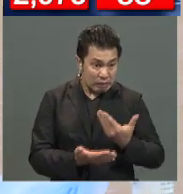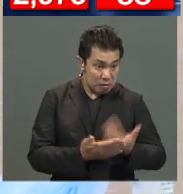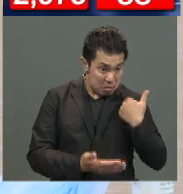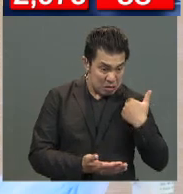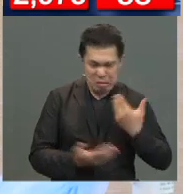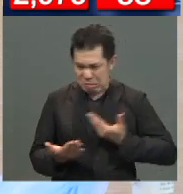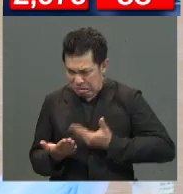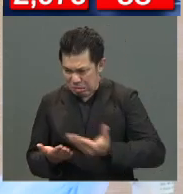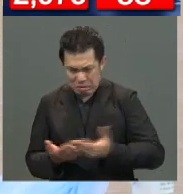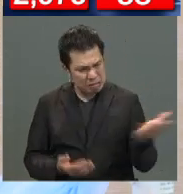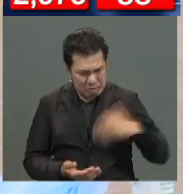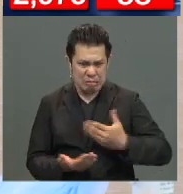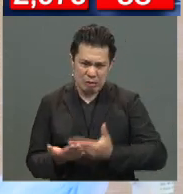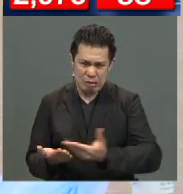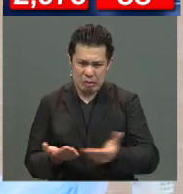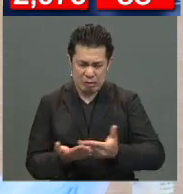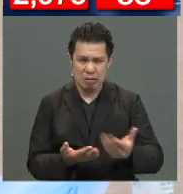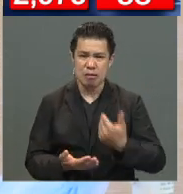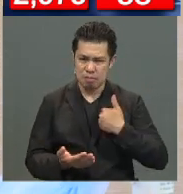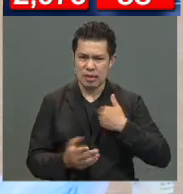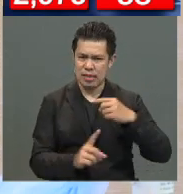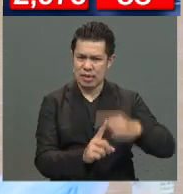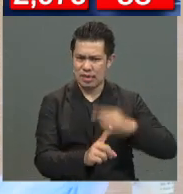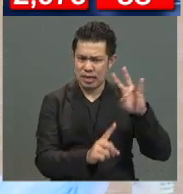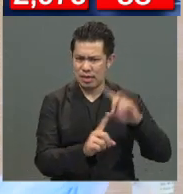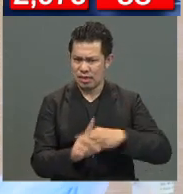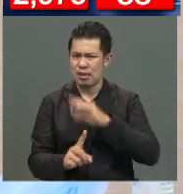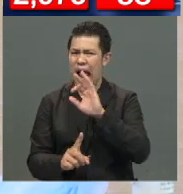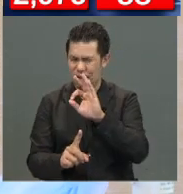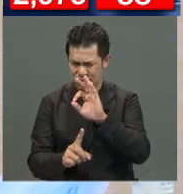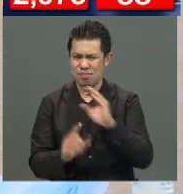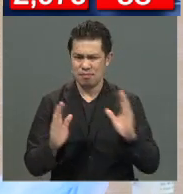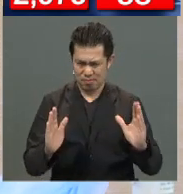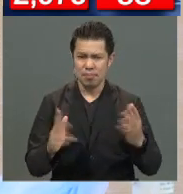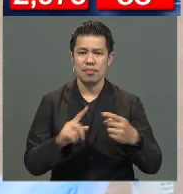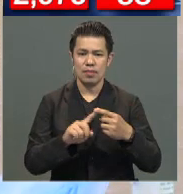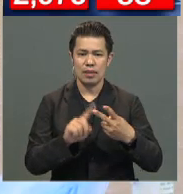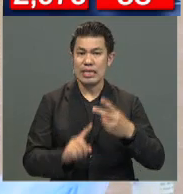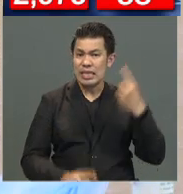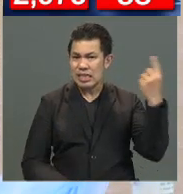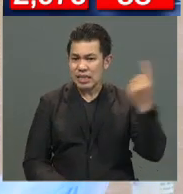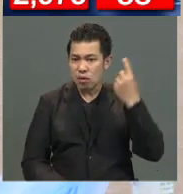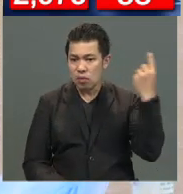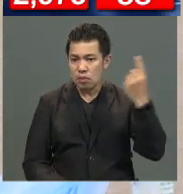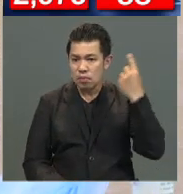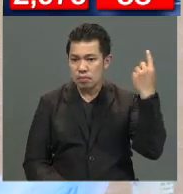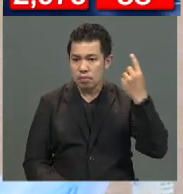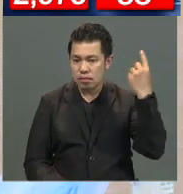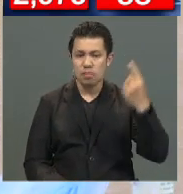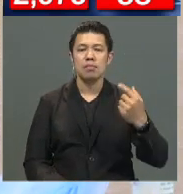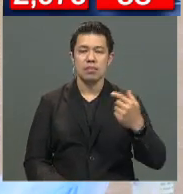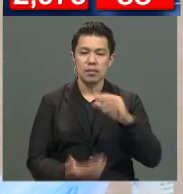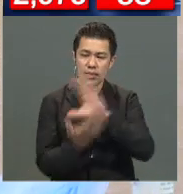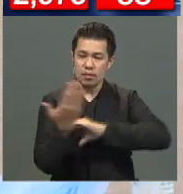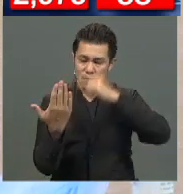อยอันนี้ต้องออกมาในไตรมาส 3บวกกับของการท่องเที่ยวการท่องเที่ยวภ